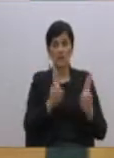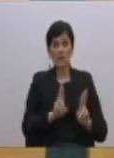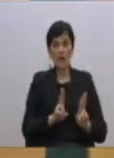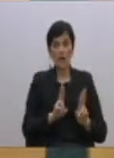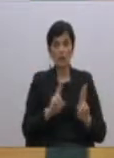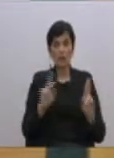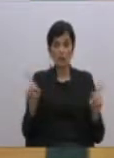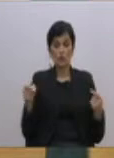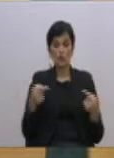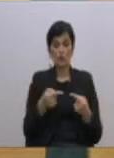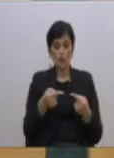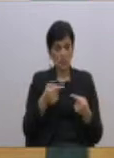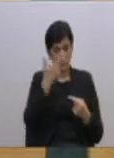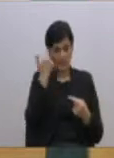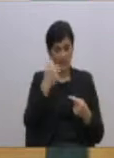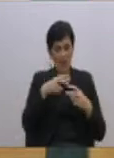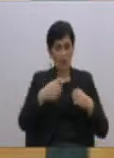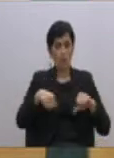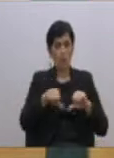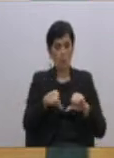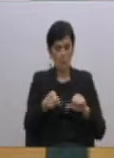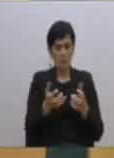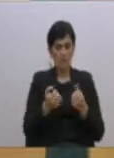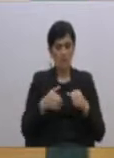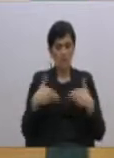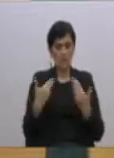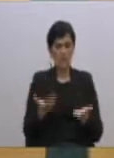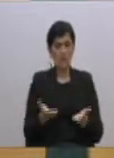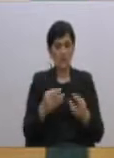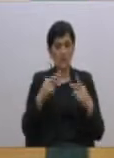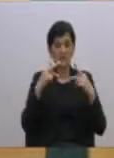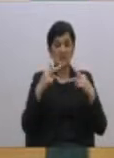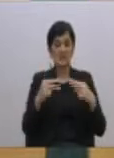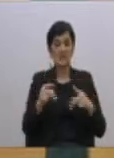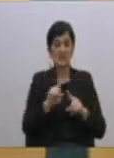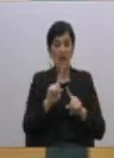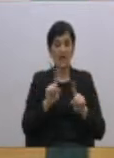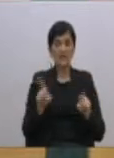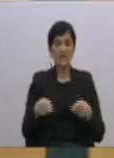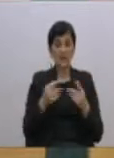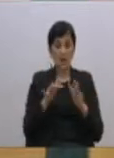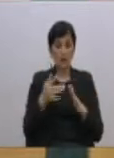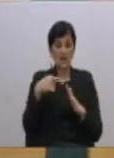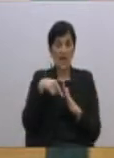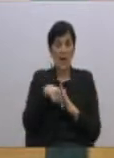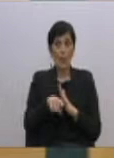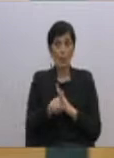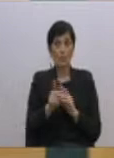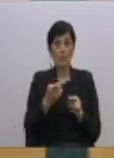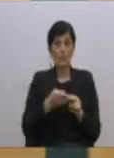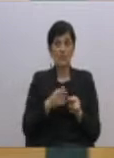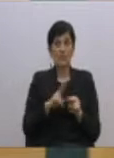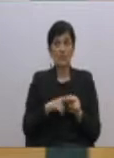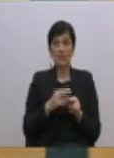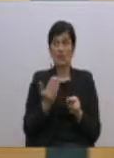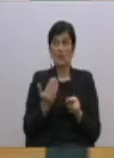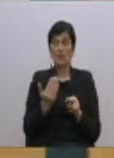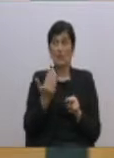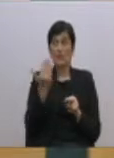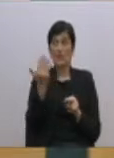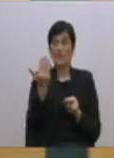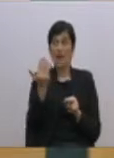სტანდარტებთან. ესალმა ვენეციის კომისია იმ ცვლილებებს, რაც განხორციელდა. აქედან გამომდინარე, ეს თქვენი